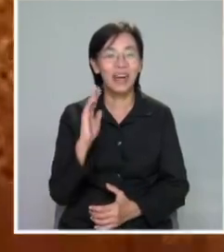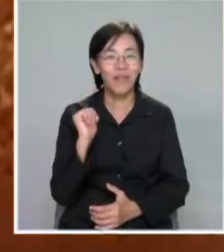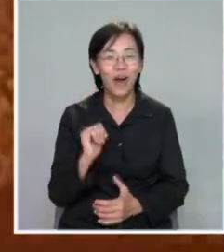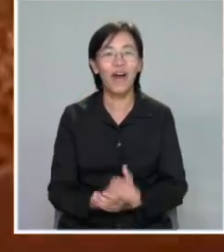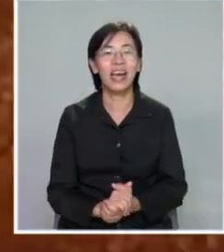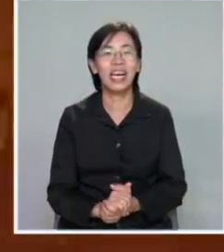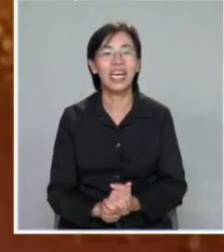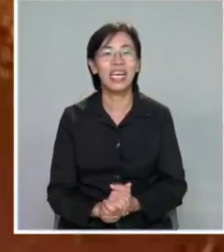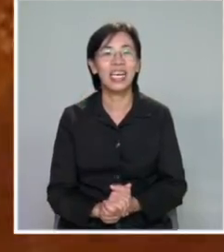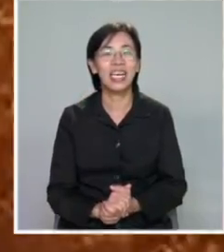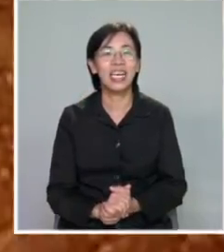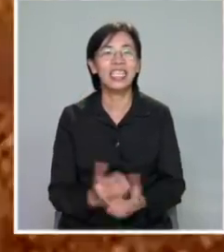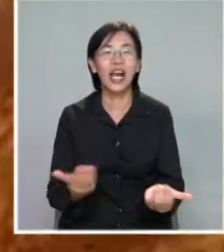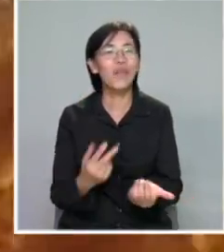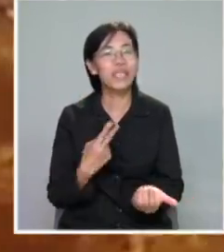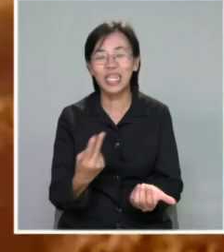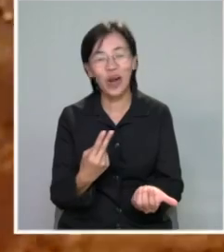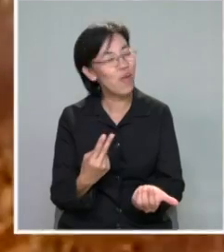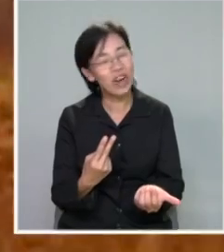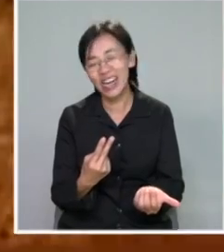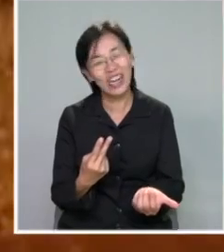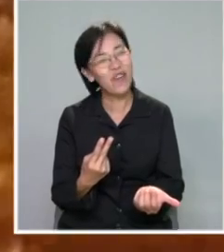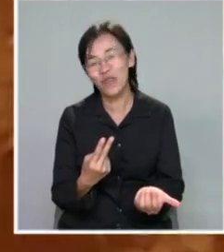โดนทั้งลูกแน่นอน